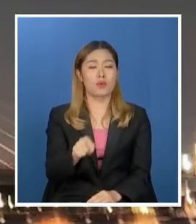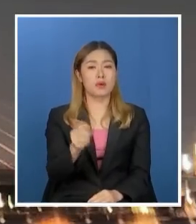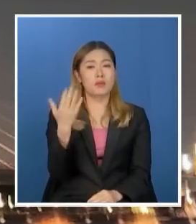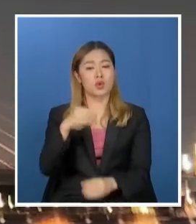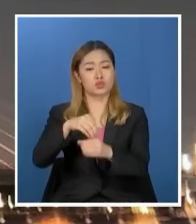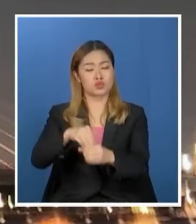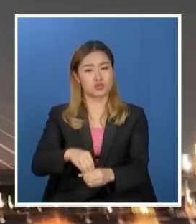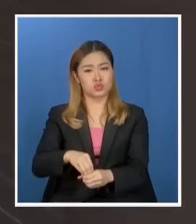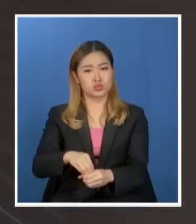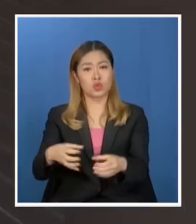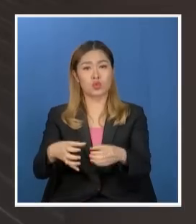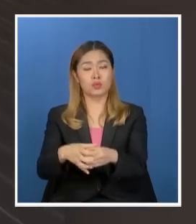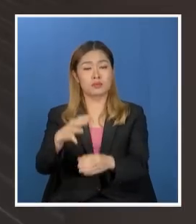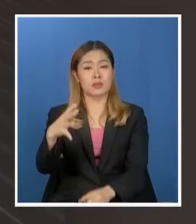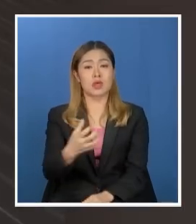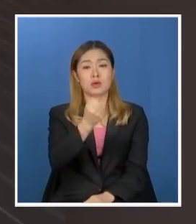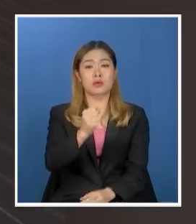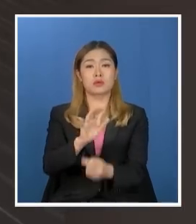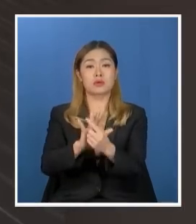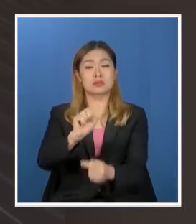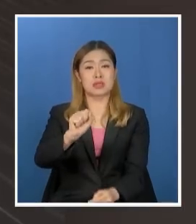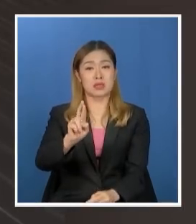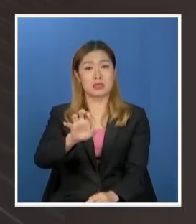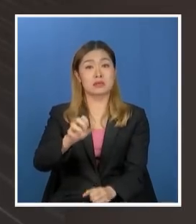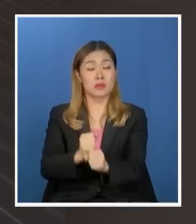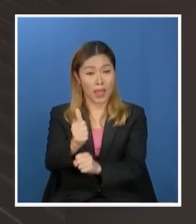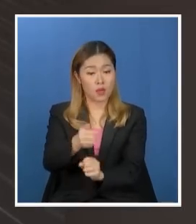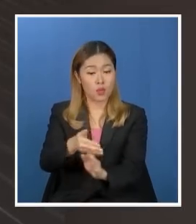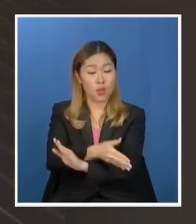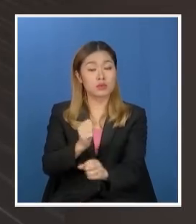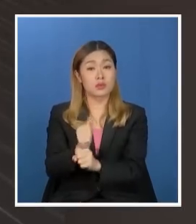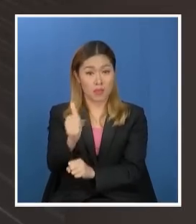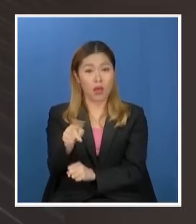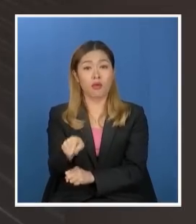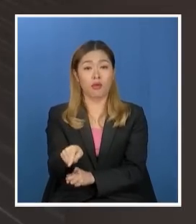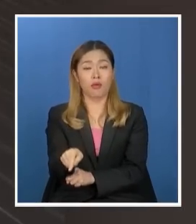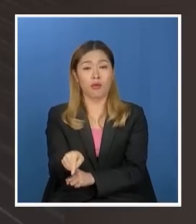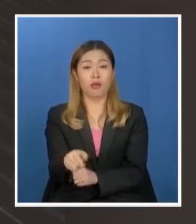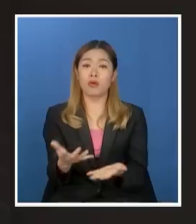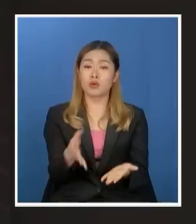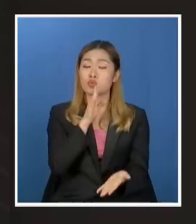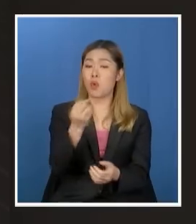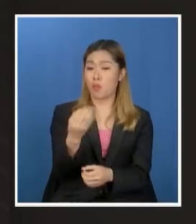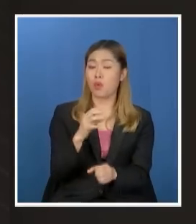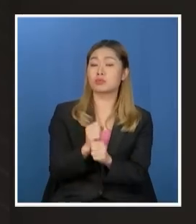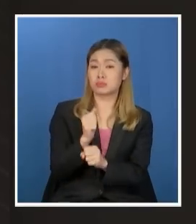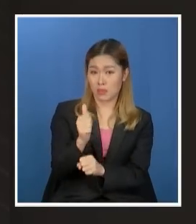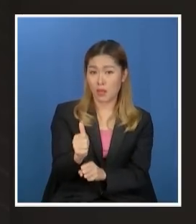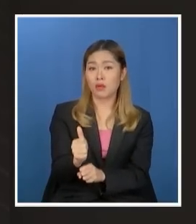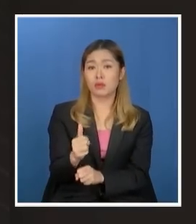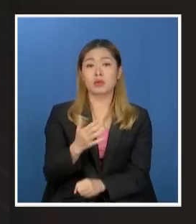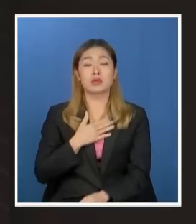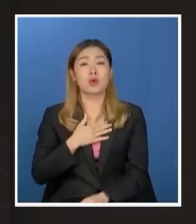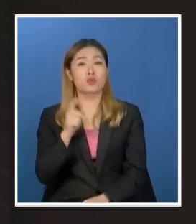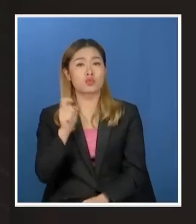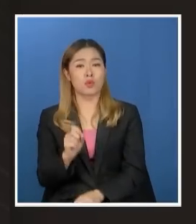ซึ่งสังกัดเสรีรวมไทยก็บอกว่าถ้ากกตอนุญาตทำได้ซึ่งโพสต์ไปก่อนหน้าที่ทางกกตบอกนะถ้ากกตเลือกอนุญาตทำได้